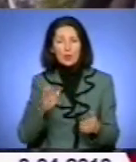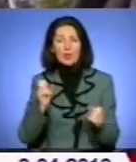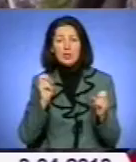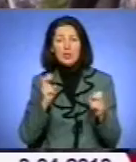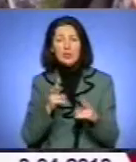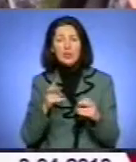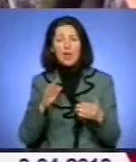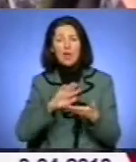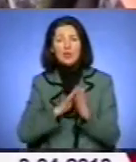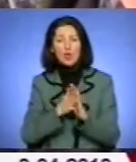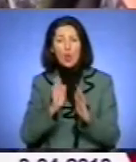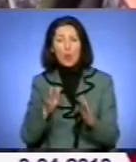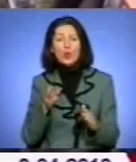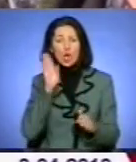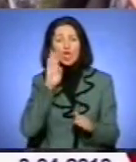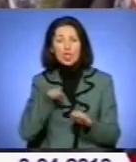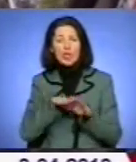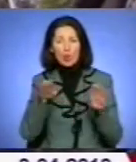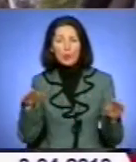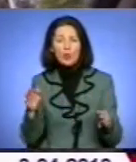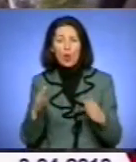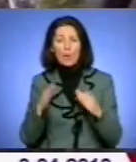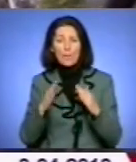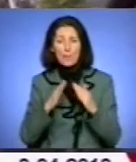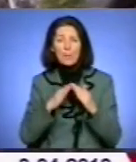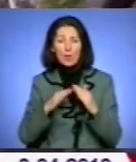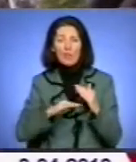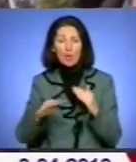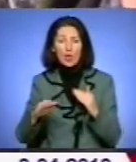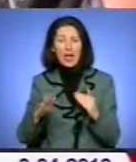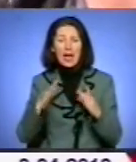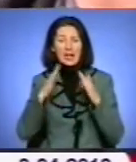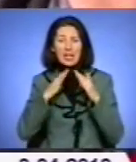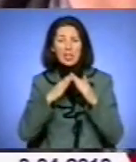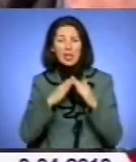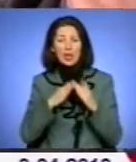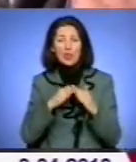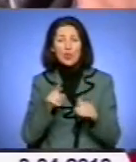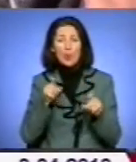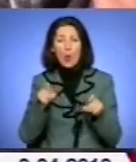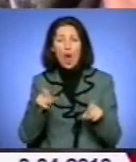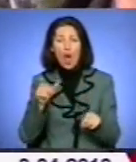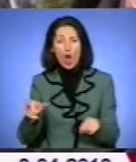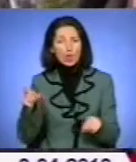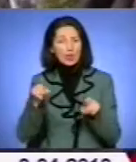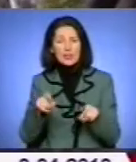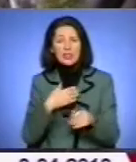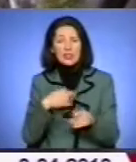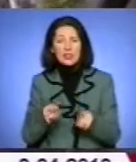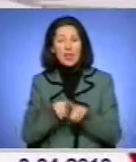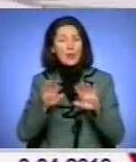Так було підтоплення дворів. Ну таке, щоб було, щоб на кришах і десь на димоходах сиділи, у нас таких випадків не було, і ми їх